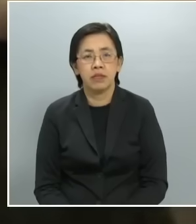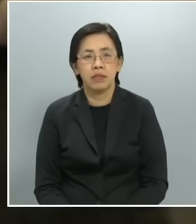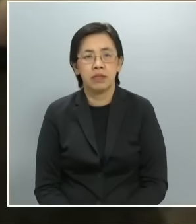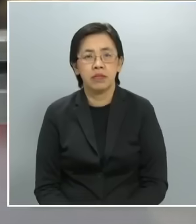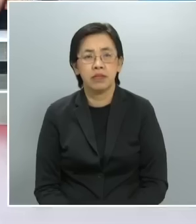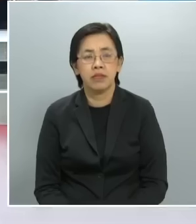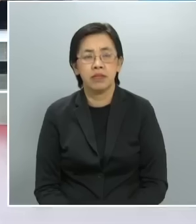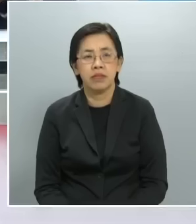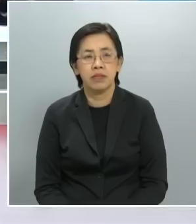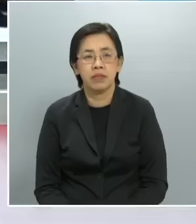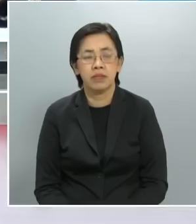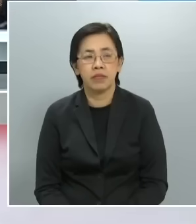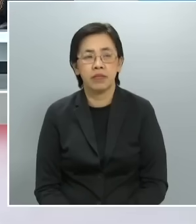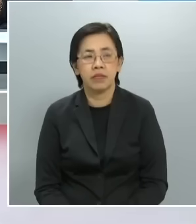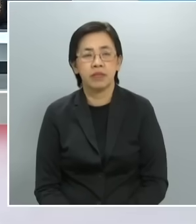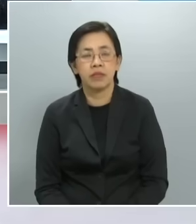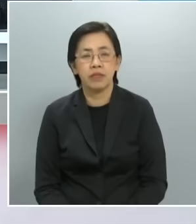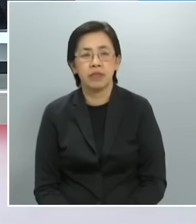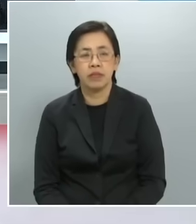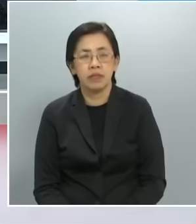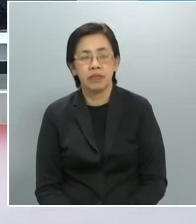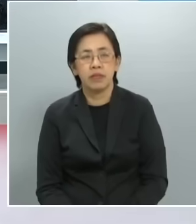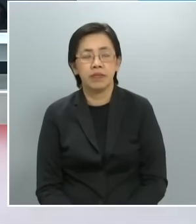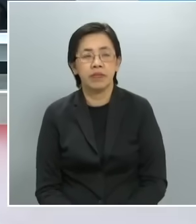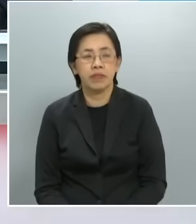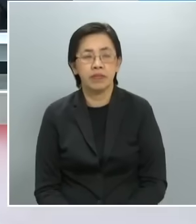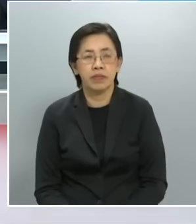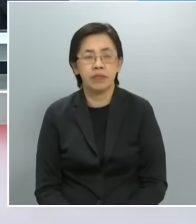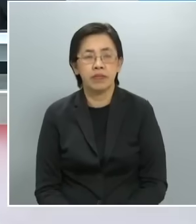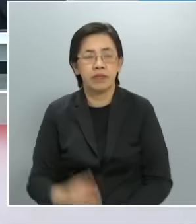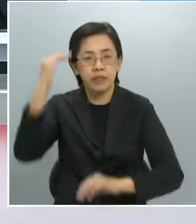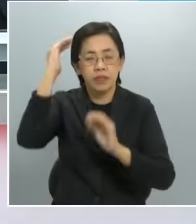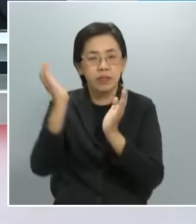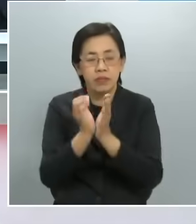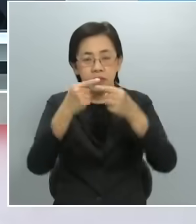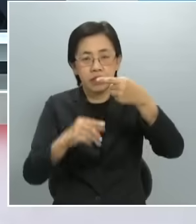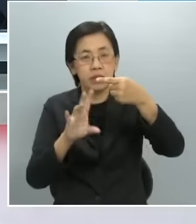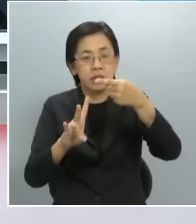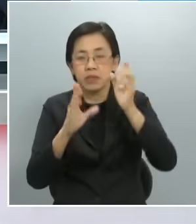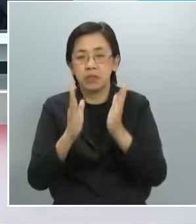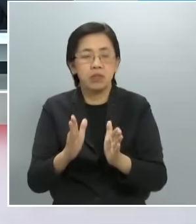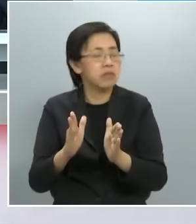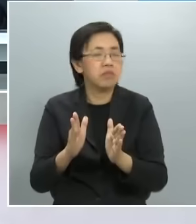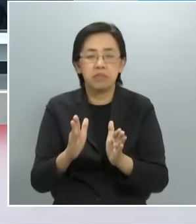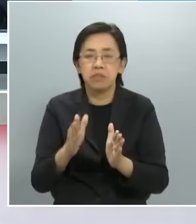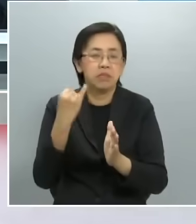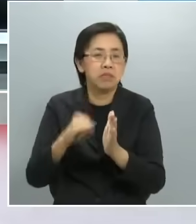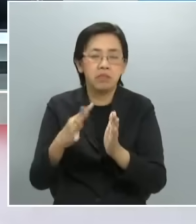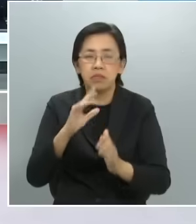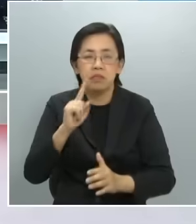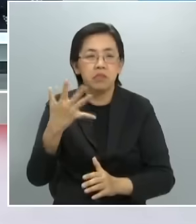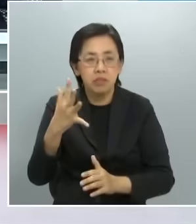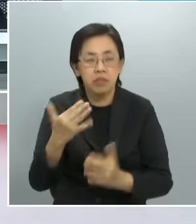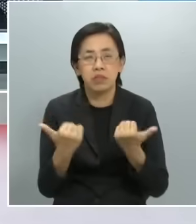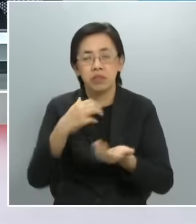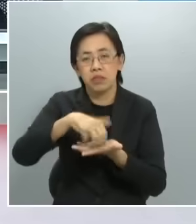คุณผู้ชมครับต้องบอกว่าตอนนี้มีรายชื่อของ 7ตำรวจที่พ้นมลทินไม่ถูกดำเนินคดีนะครับเดี๋ยวนี้